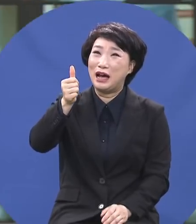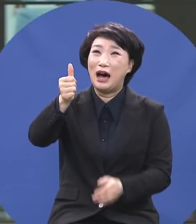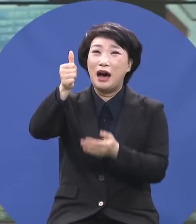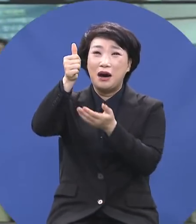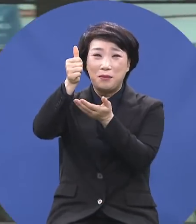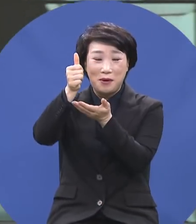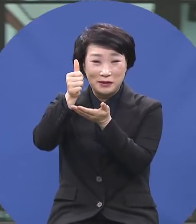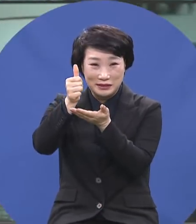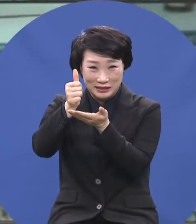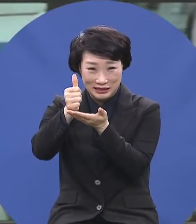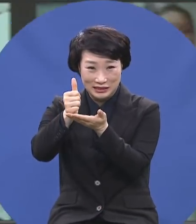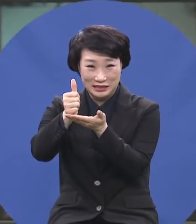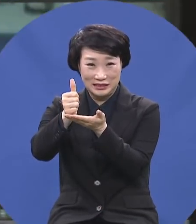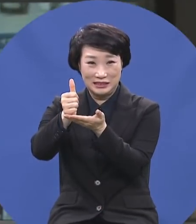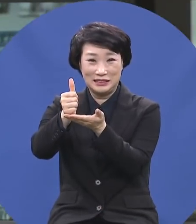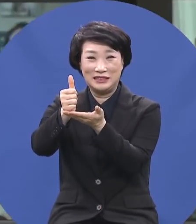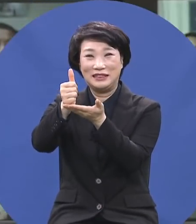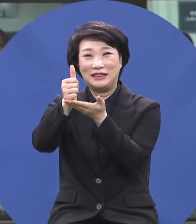낳으신